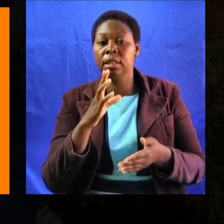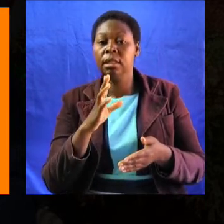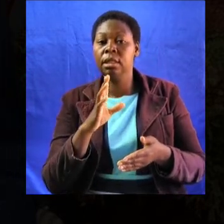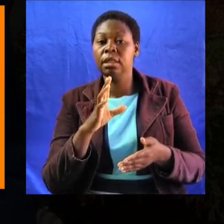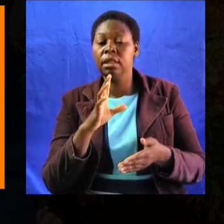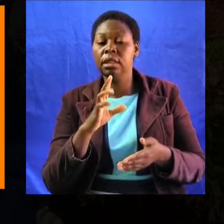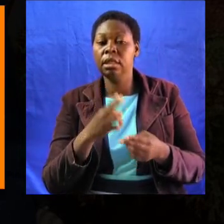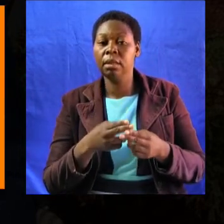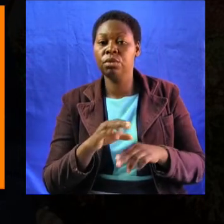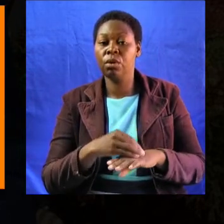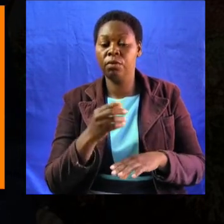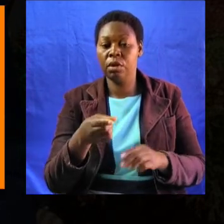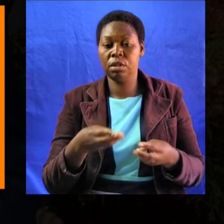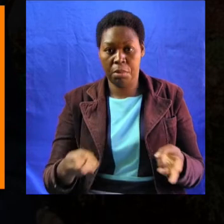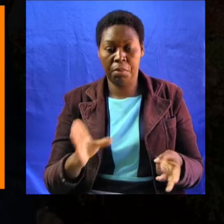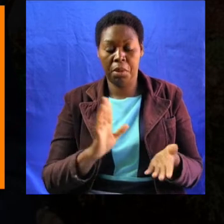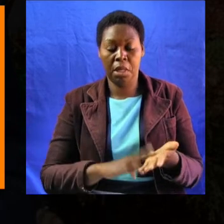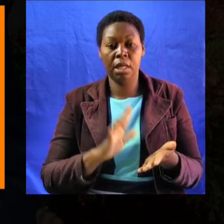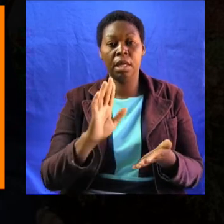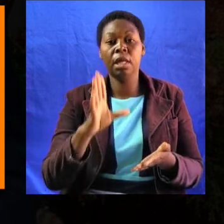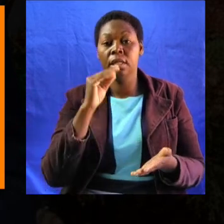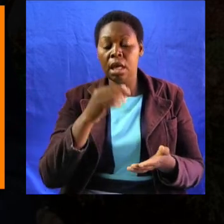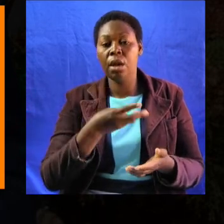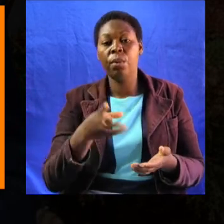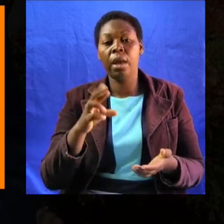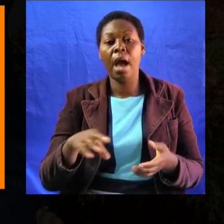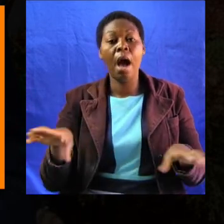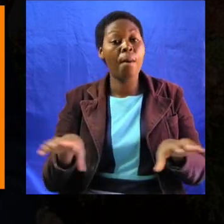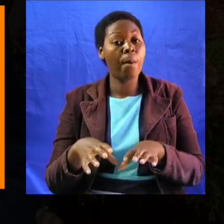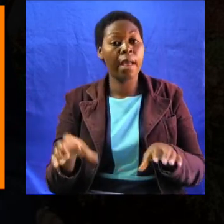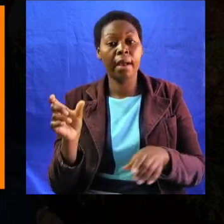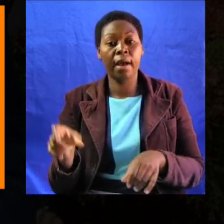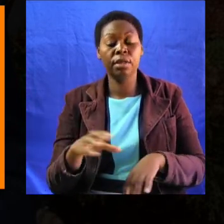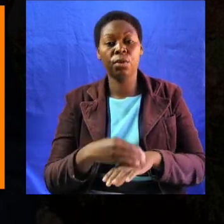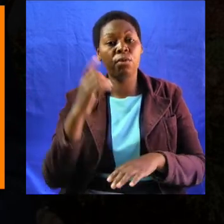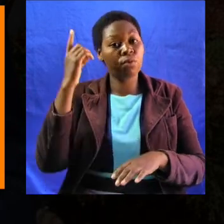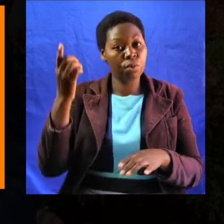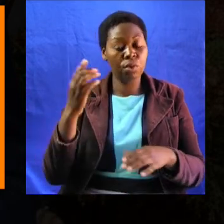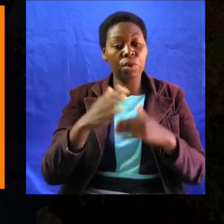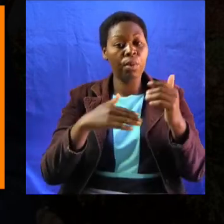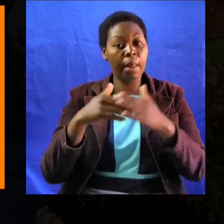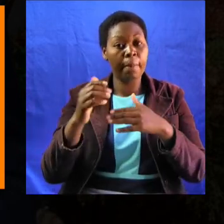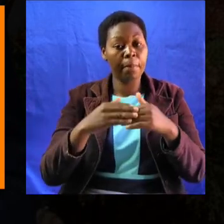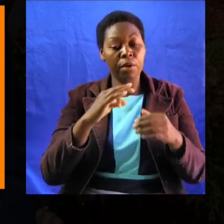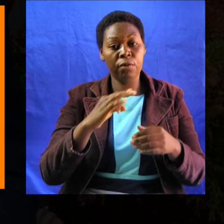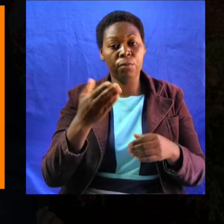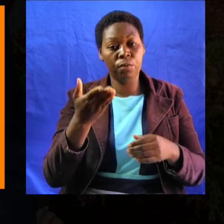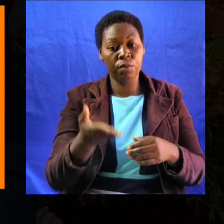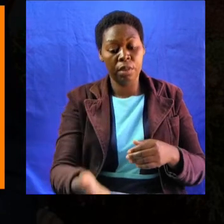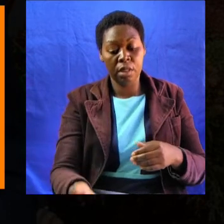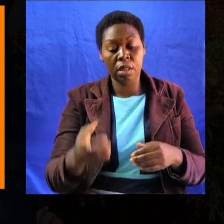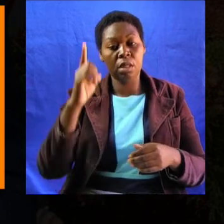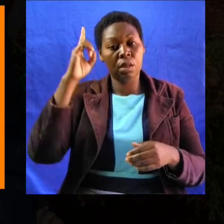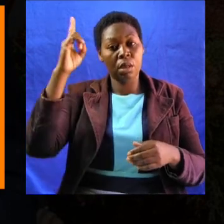vatungamiriri. Vakapindura vachiti, isu tiri varanda vaMwari wokudenga napasi. Tinovaka imba yakadeya kuvakwa makore